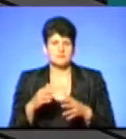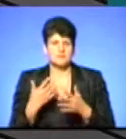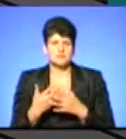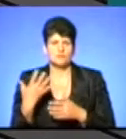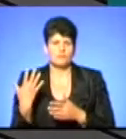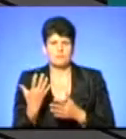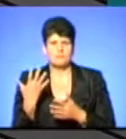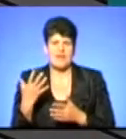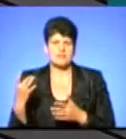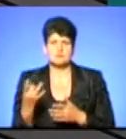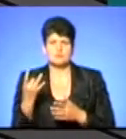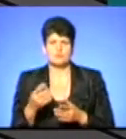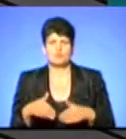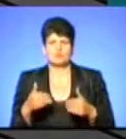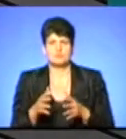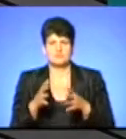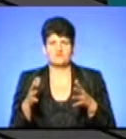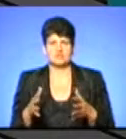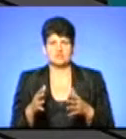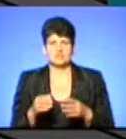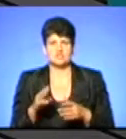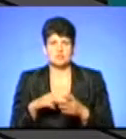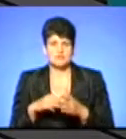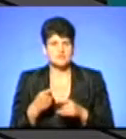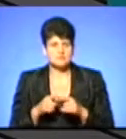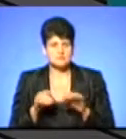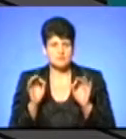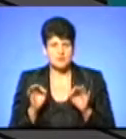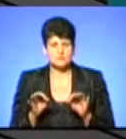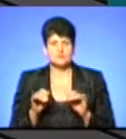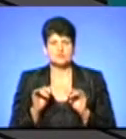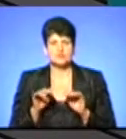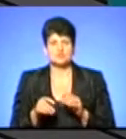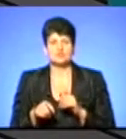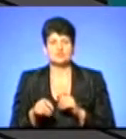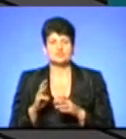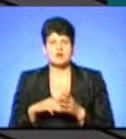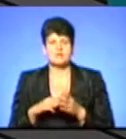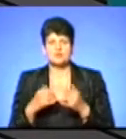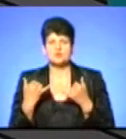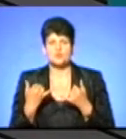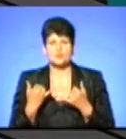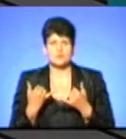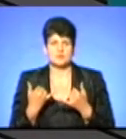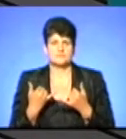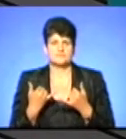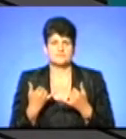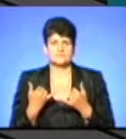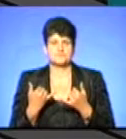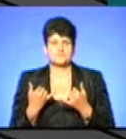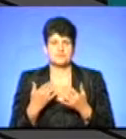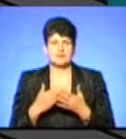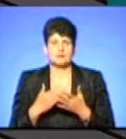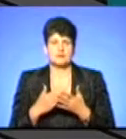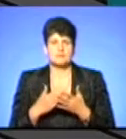пропонують підвищити штрафи, чи виправдане таке підвищення, чи діючі штрафи на сьогодні, в принципі,